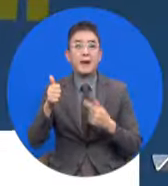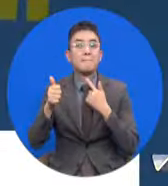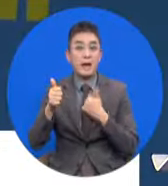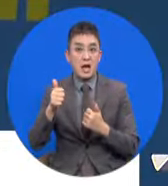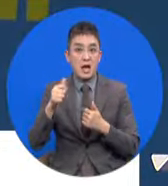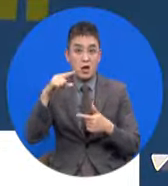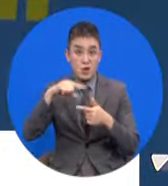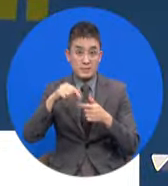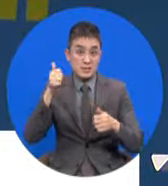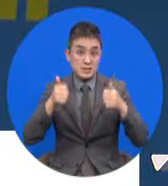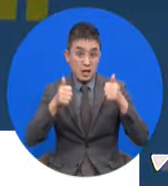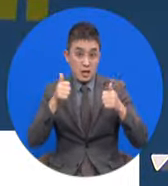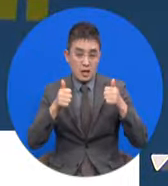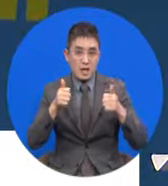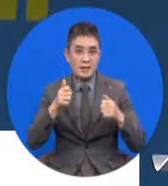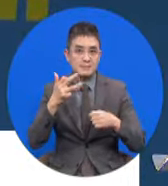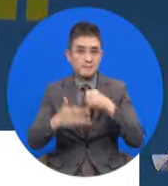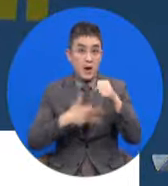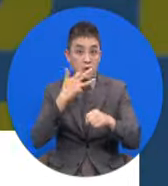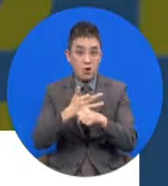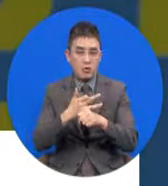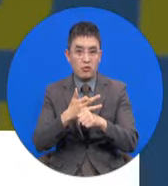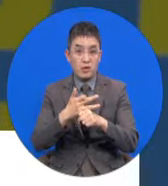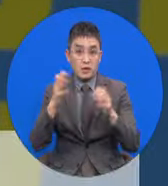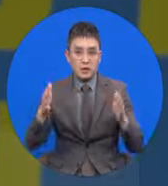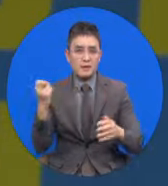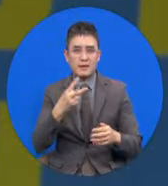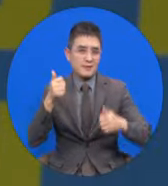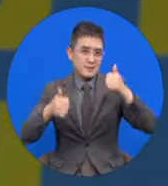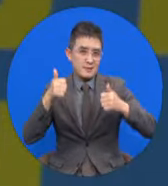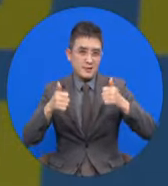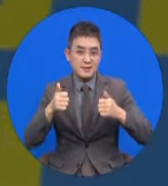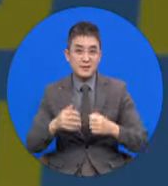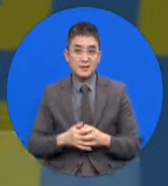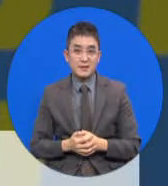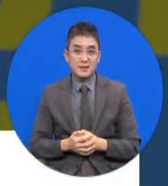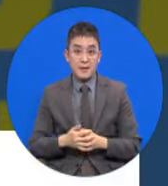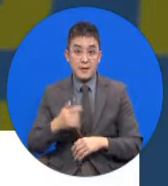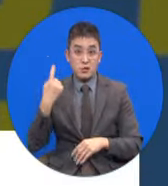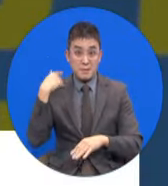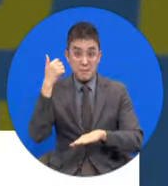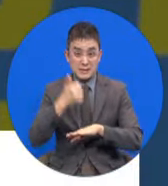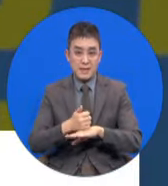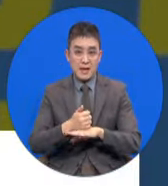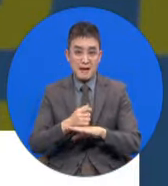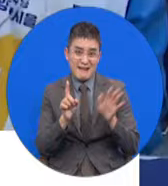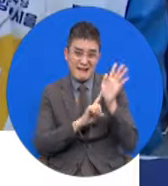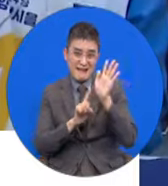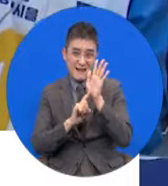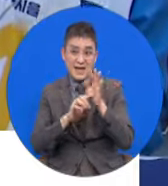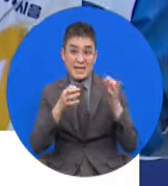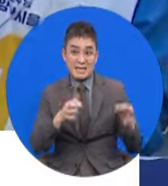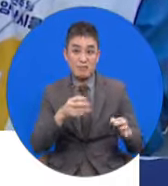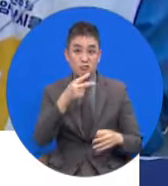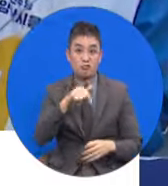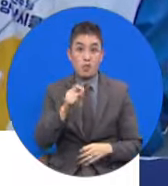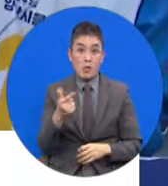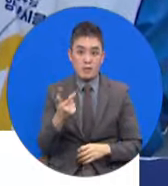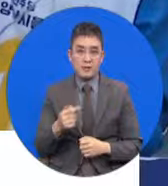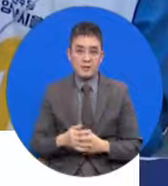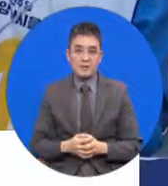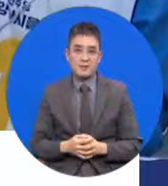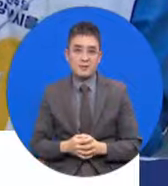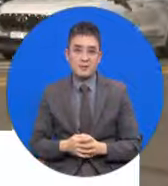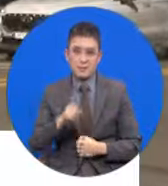경남지사 선거 이후 18년 만에 재대결입니다. 어제 마지막 유세에서 민주당 김두관 후보는 총선 투표로